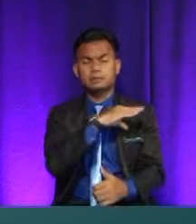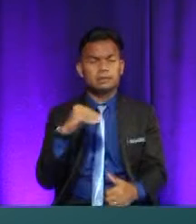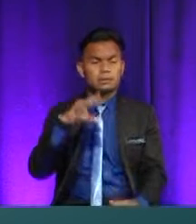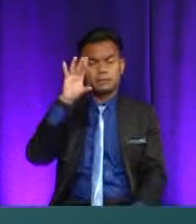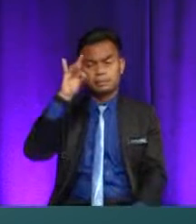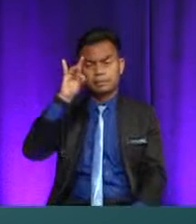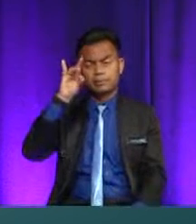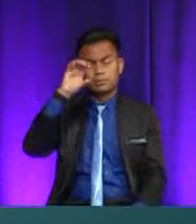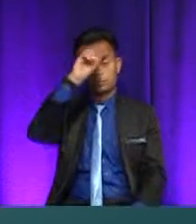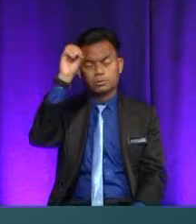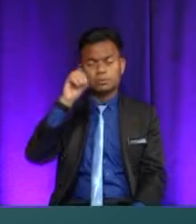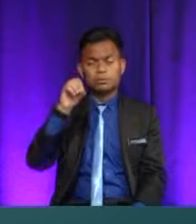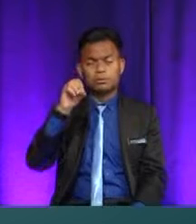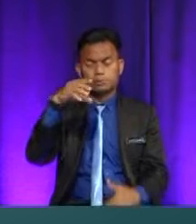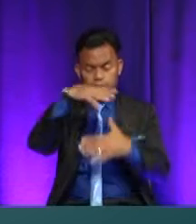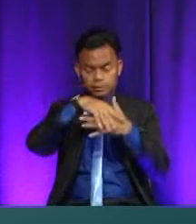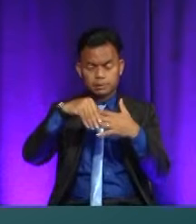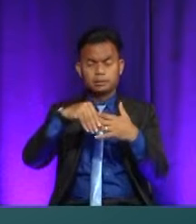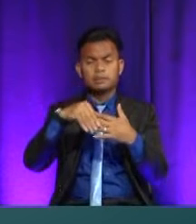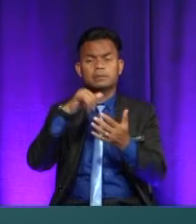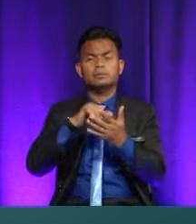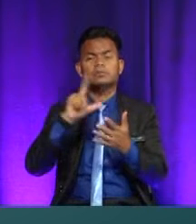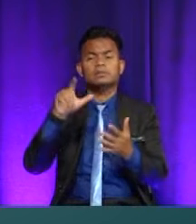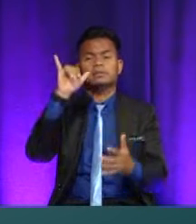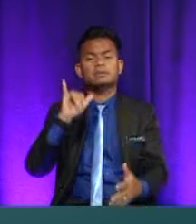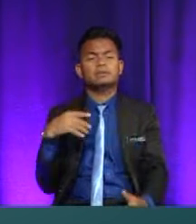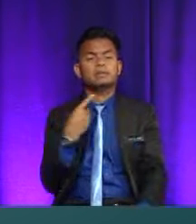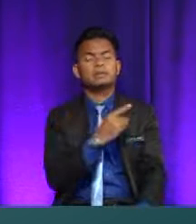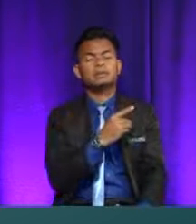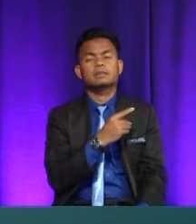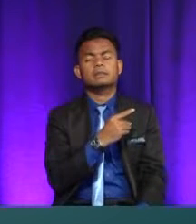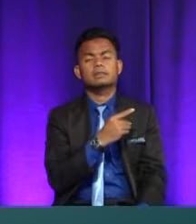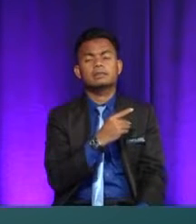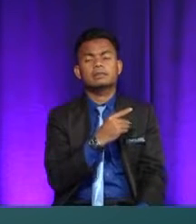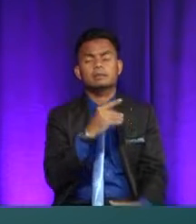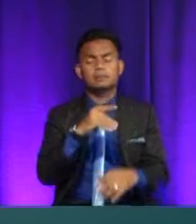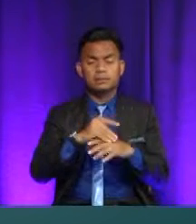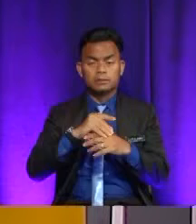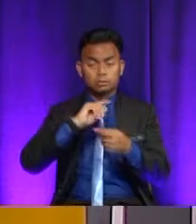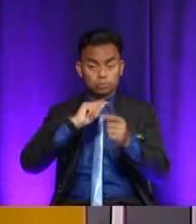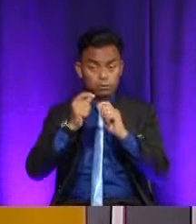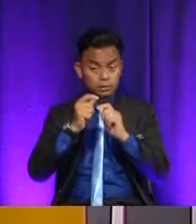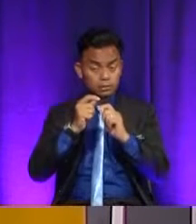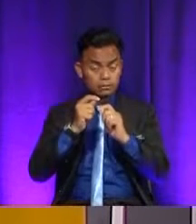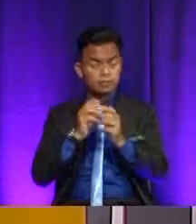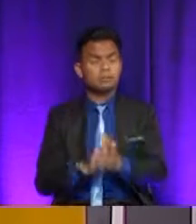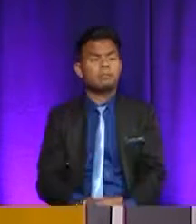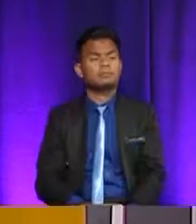tenaga kinetik maksimum foto elektron tak ada satu ringgit pun dibagikan